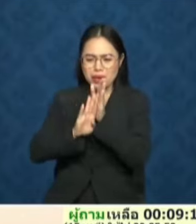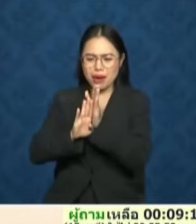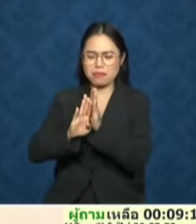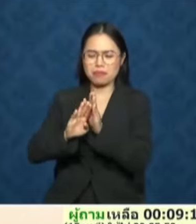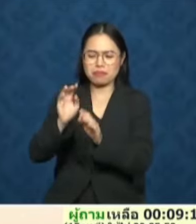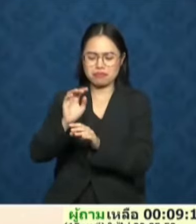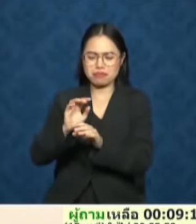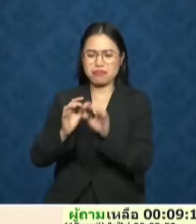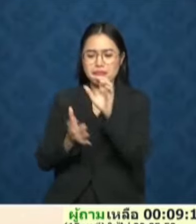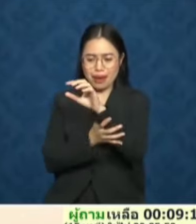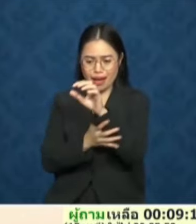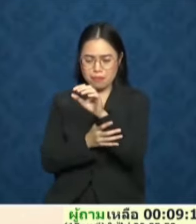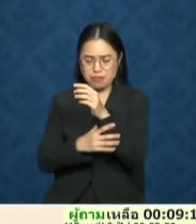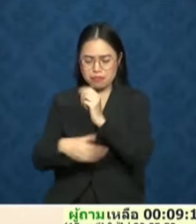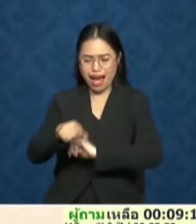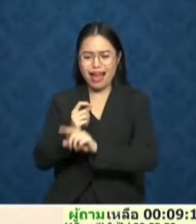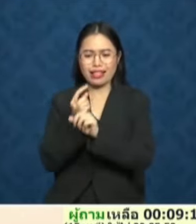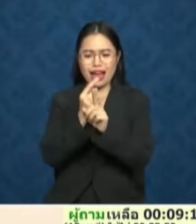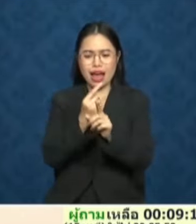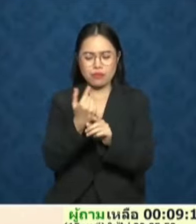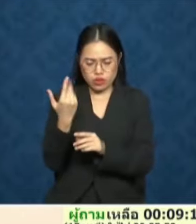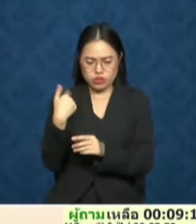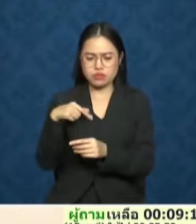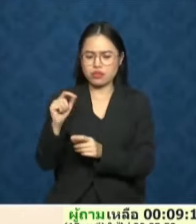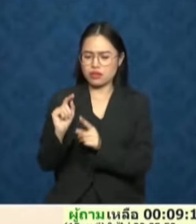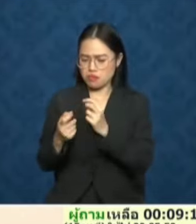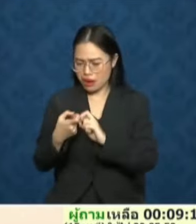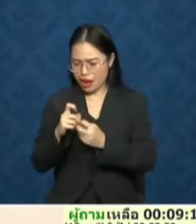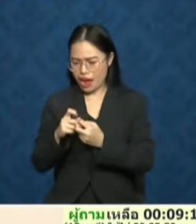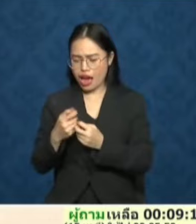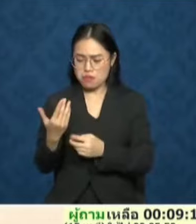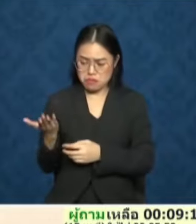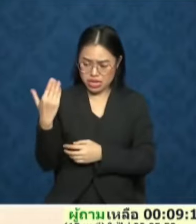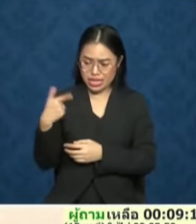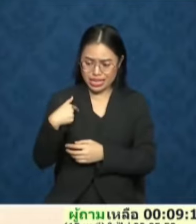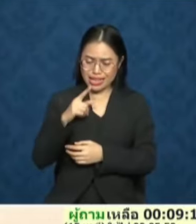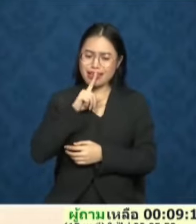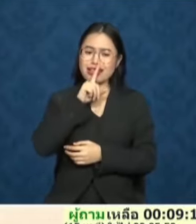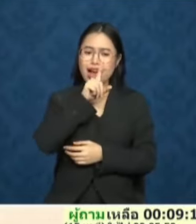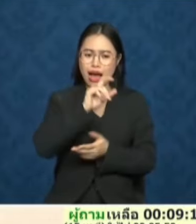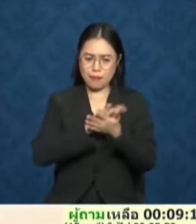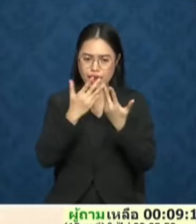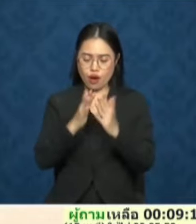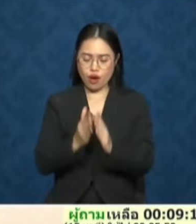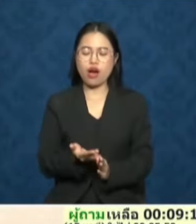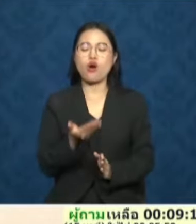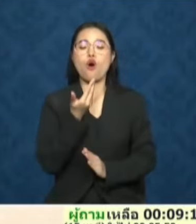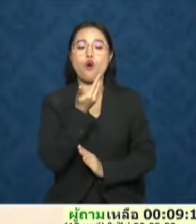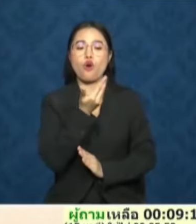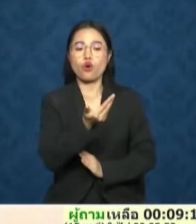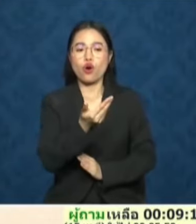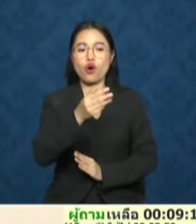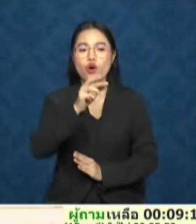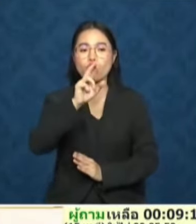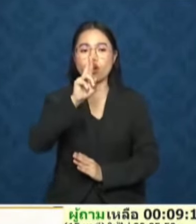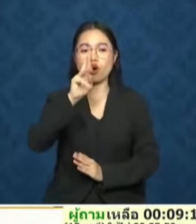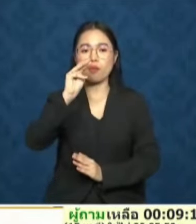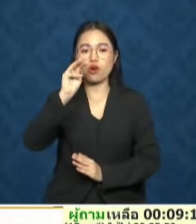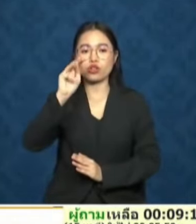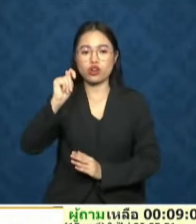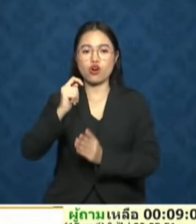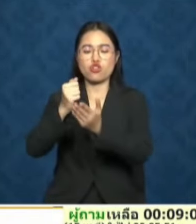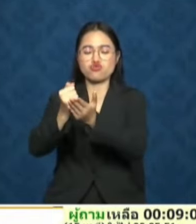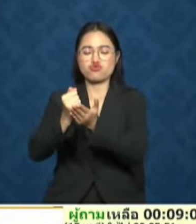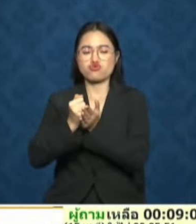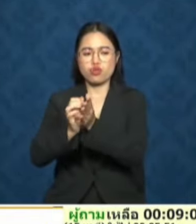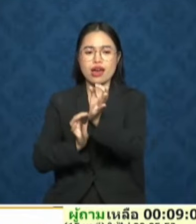ลานะครับเพระเมี้ท่านก็ถามเป็นคำถามแล้นะครับครับ ก็ขใหท่านรมมตรีได้ช่ชิจแงก็จะจิง